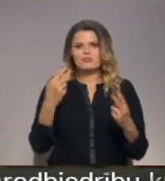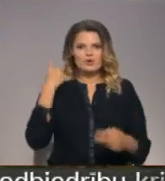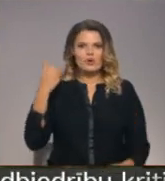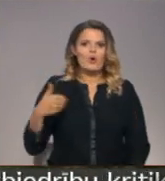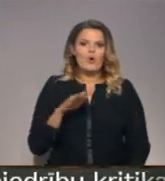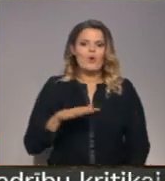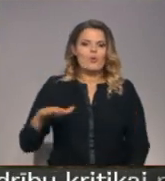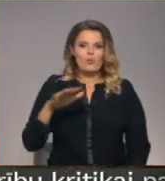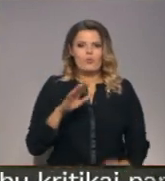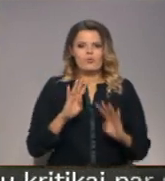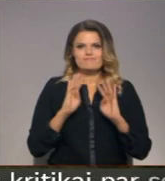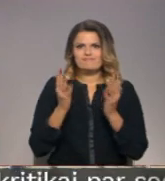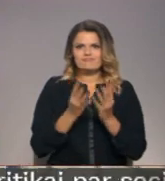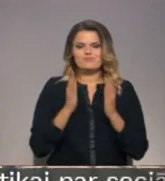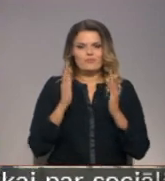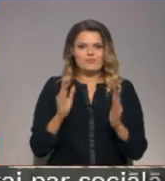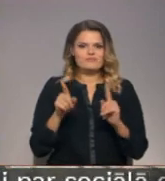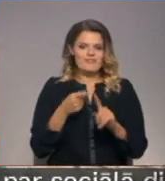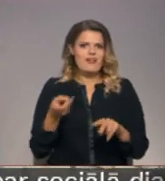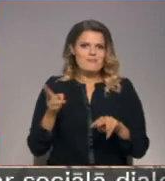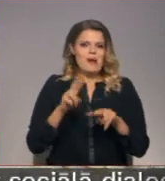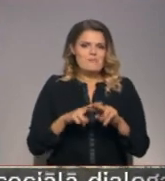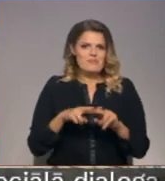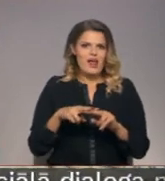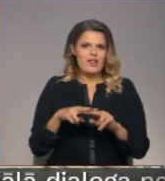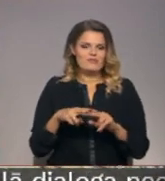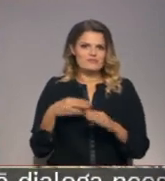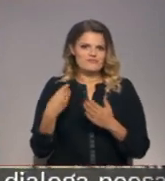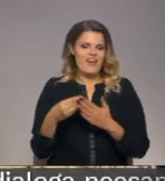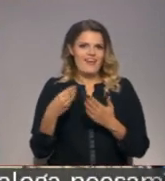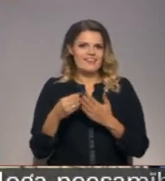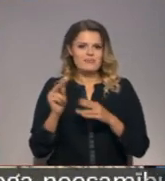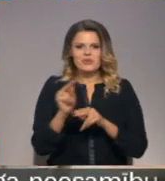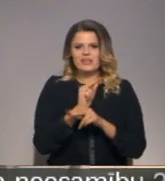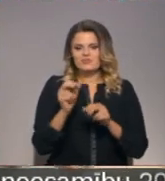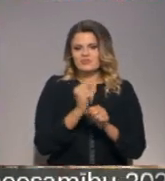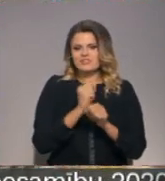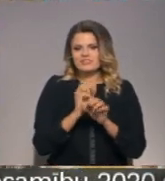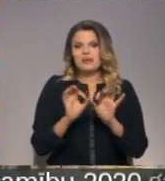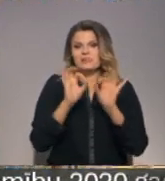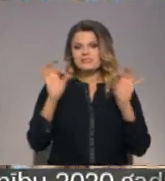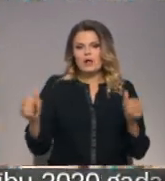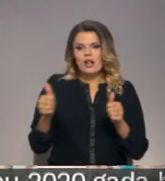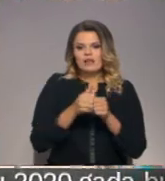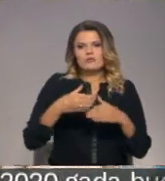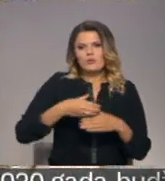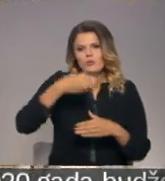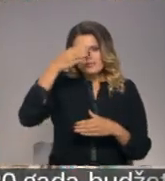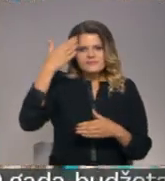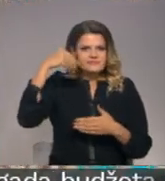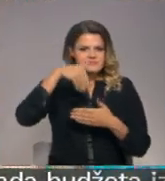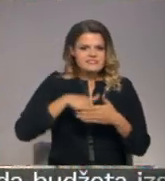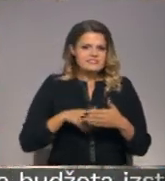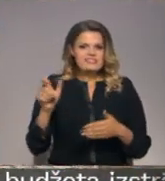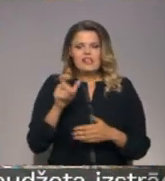Kuldīgas dakstiņu jumts būs vēl papildus pievienotā vērtība tam visam. Restaurācijas darbi sākušies arī līdzās tornim esošajā